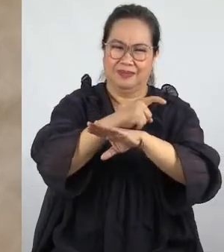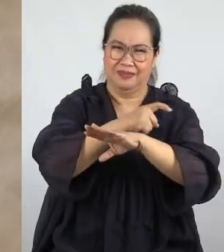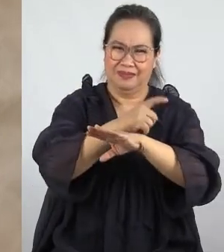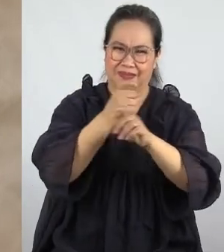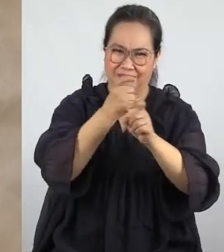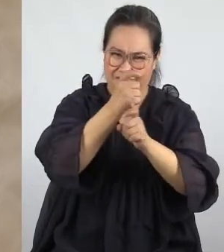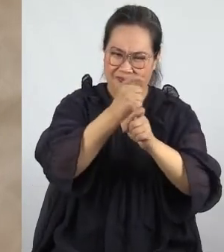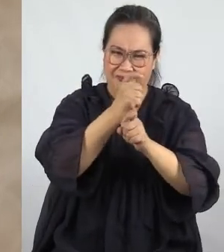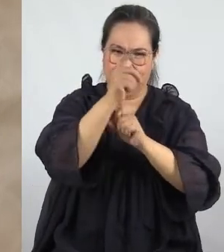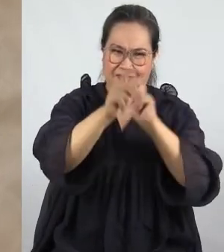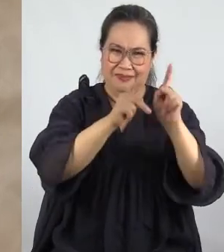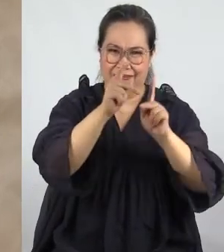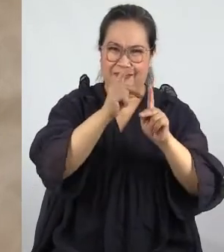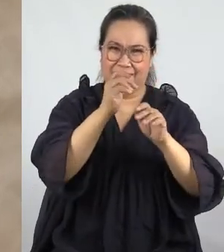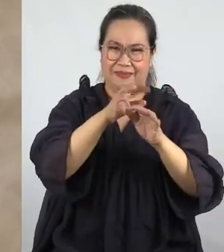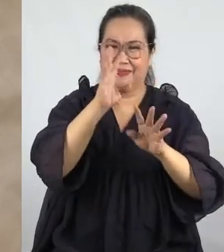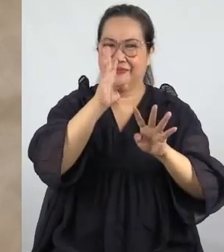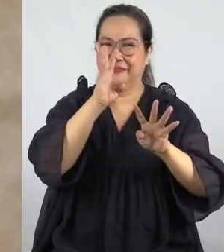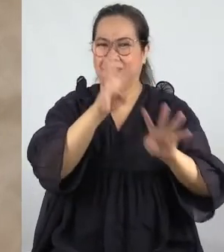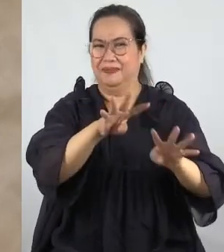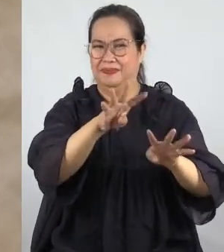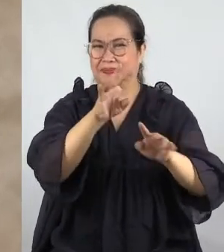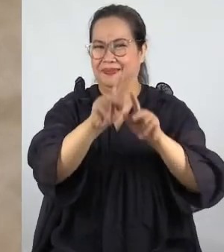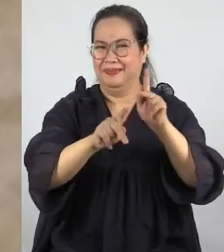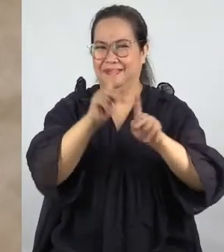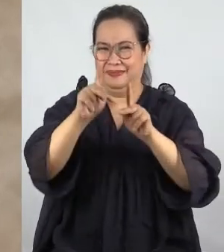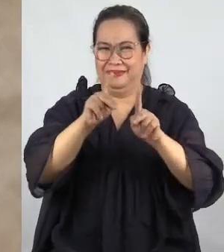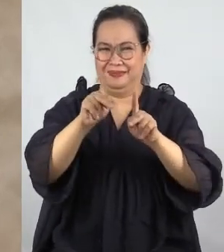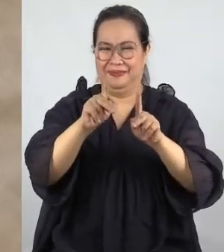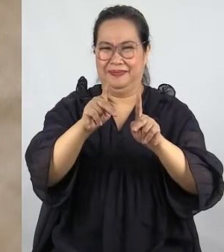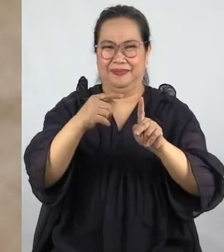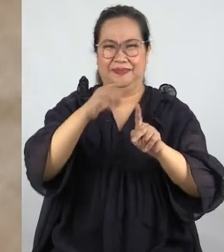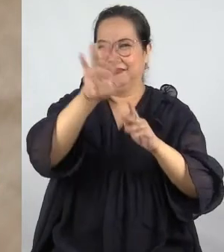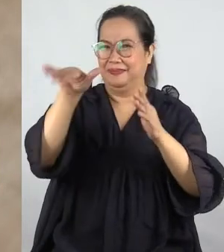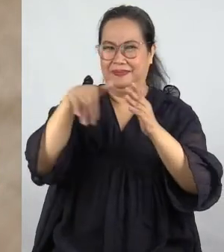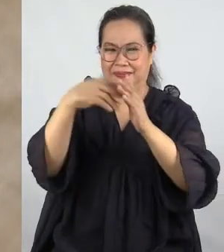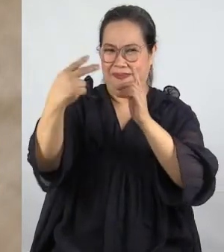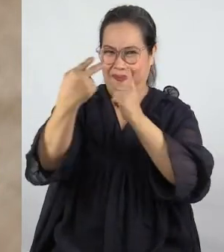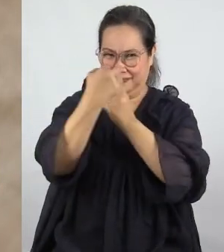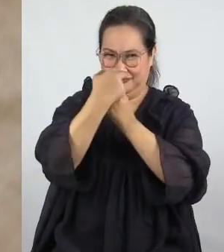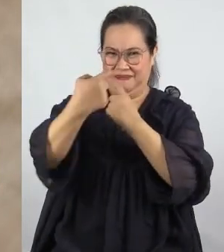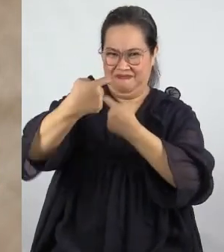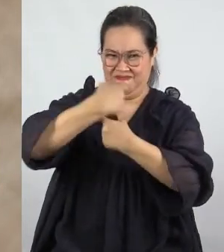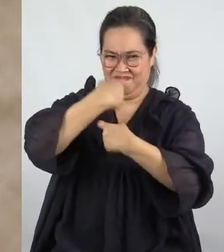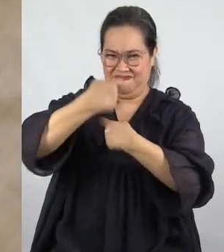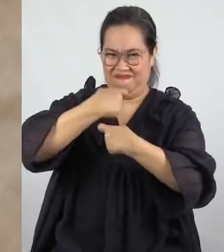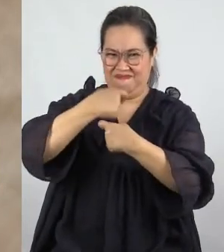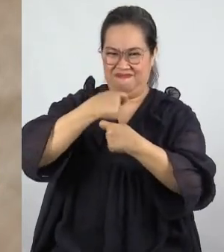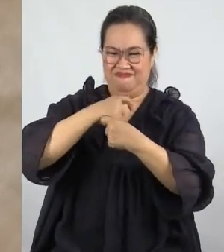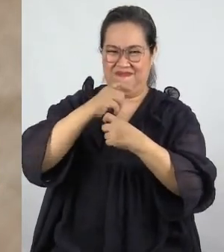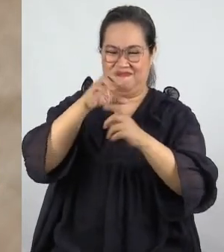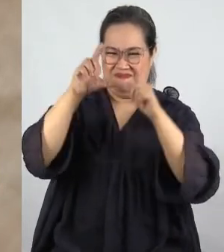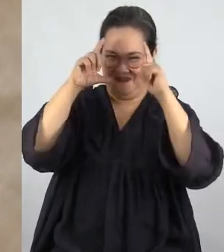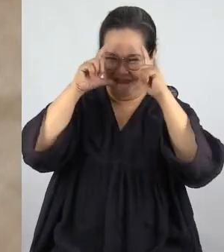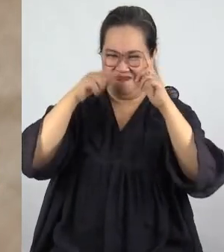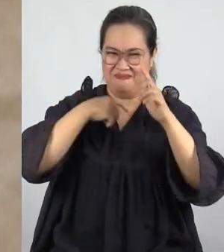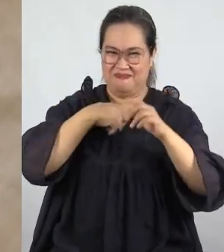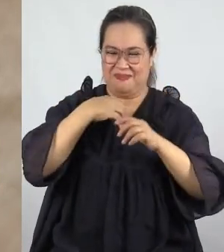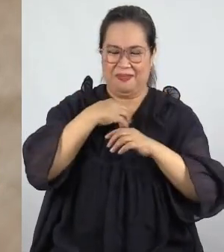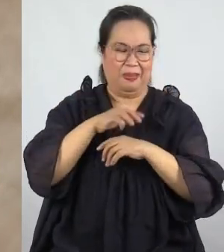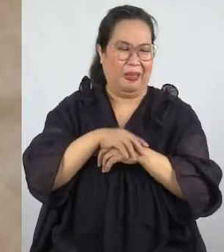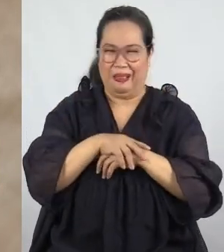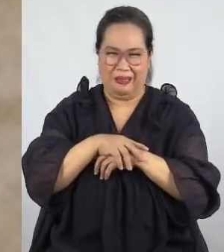by mankind and despised by the people. All who see me mock me, they make mouths at me, they wag their